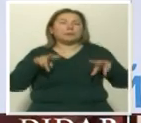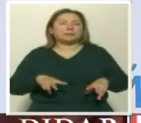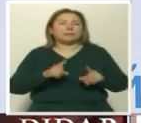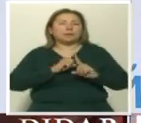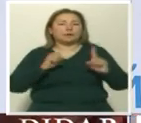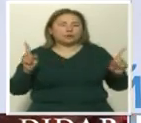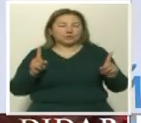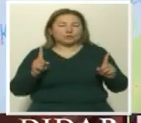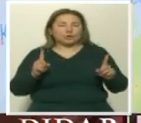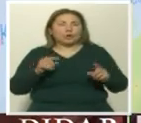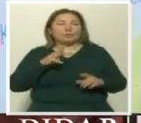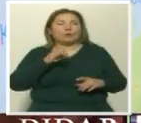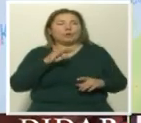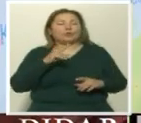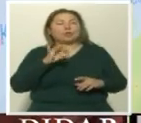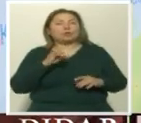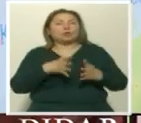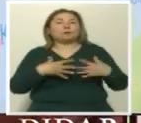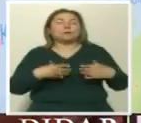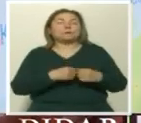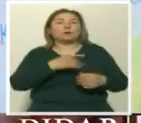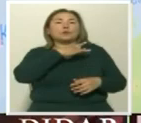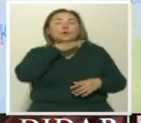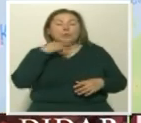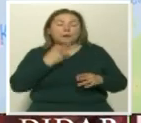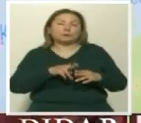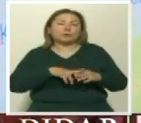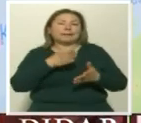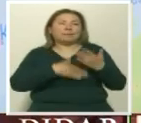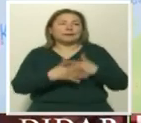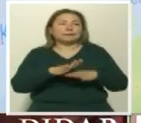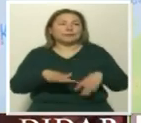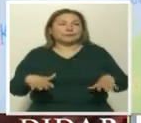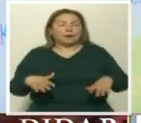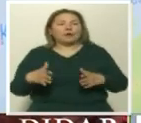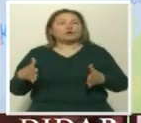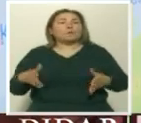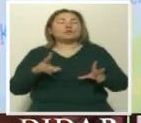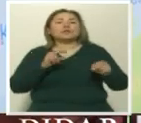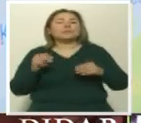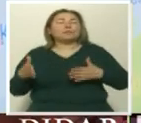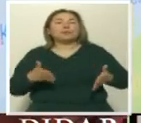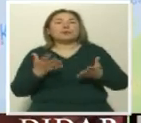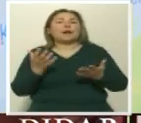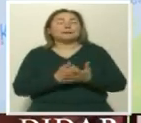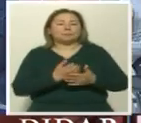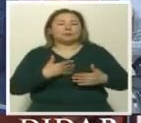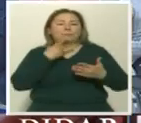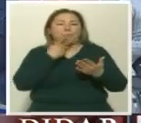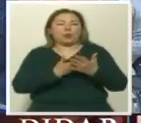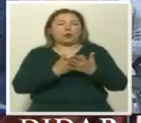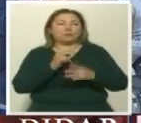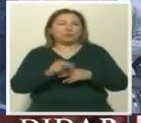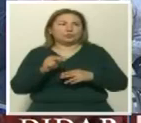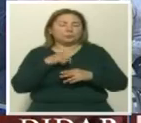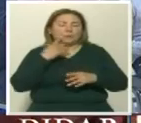Ерекше мейірімге мұқтаж отбасылар көп. Соларға жаңағыдай өмір жолын бағыттап көрсететін болсақ жақсы болар еді.